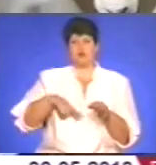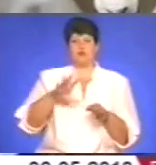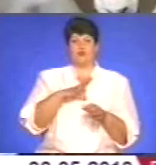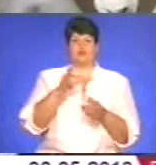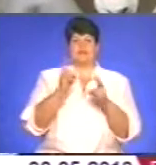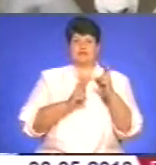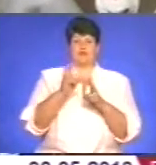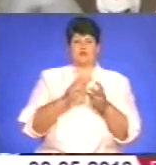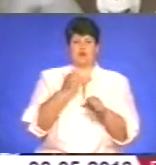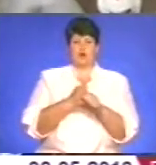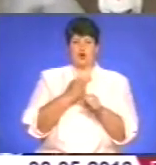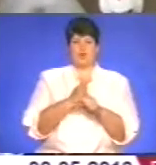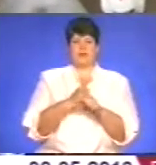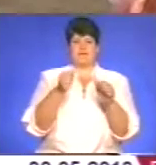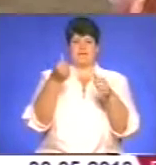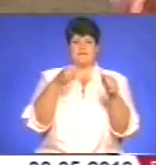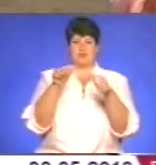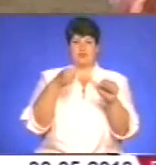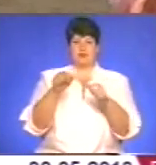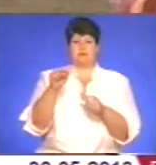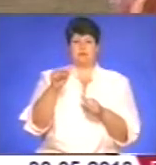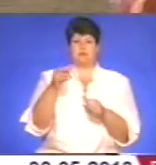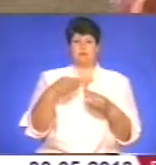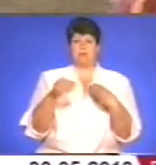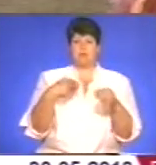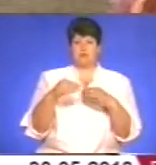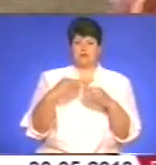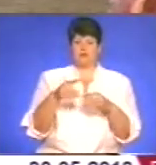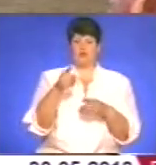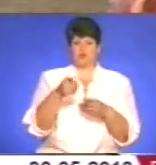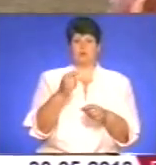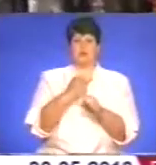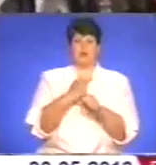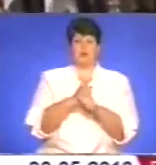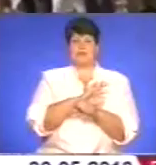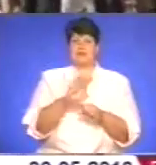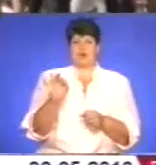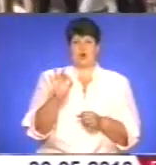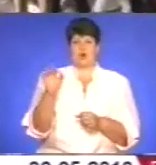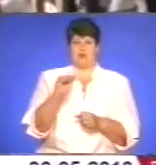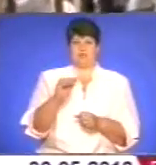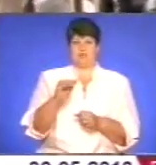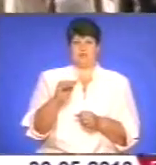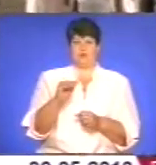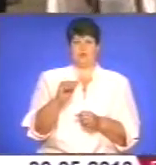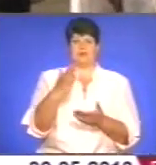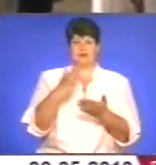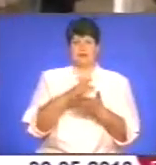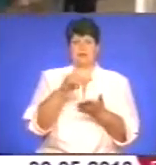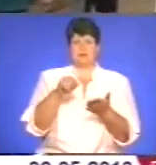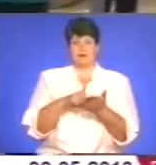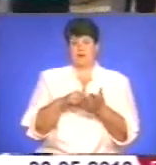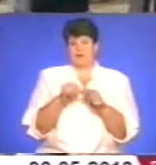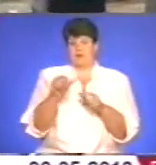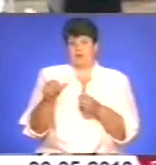виготовляють керамічні та пластикові фігури для декорування. Як виявилось, тут працюють неофіційно. Є питання і до деяких служб